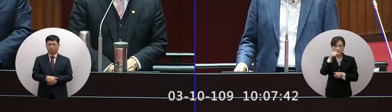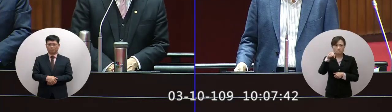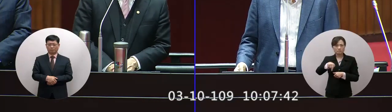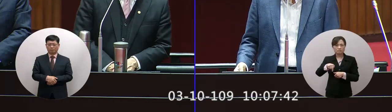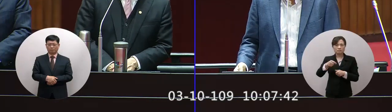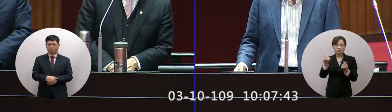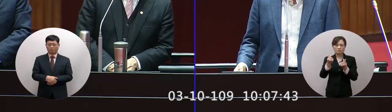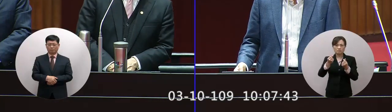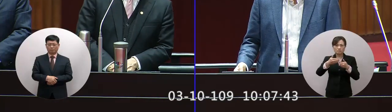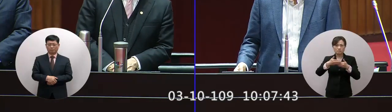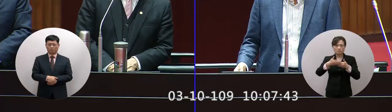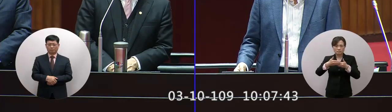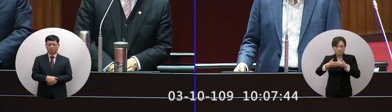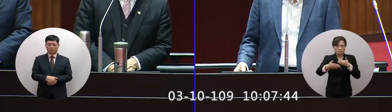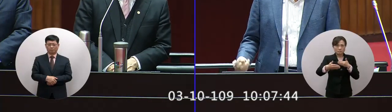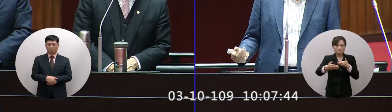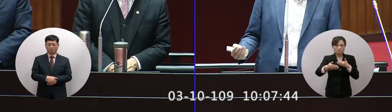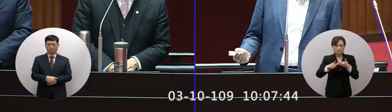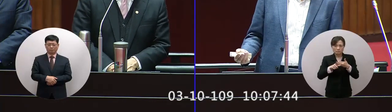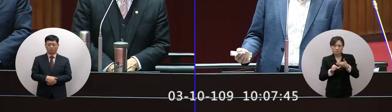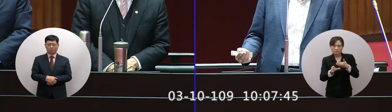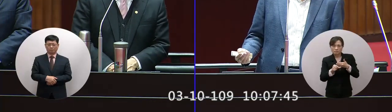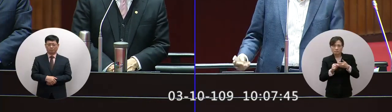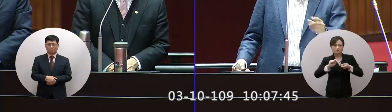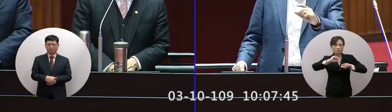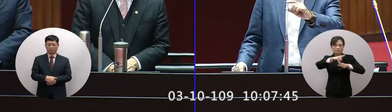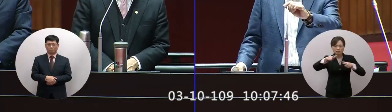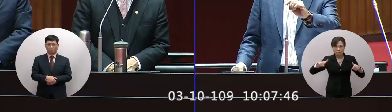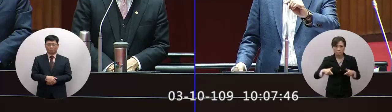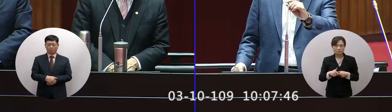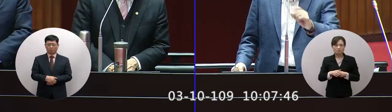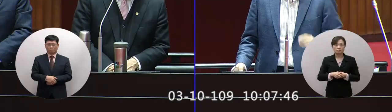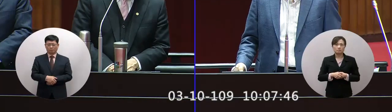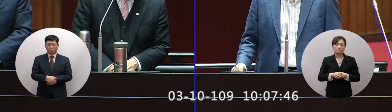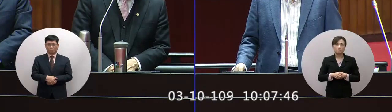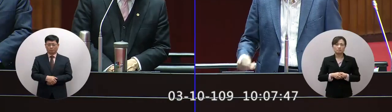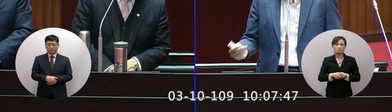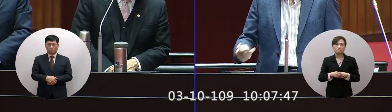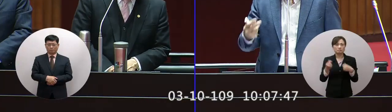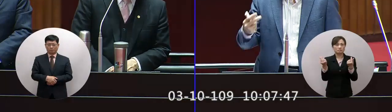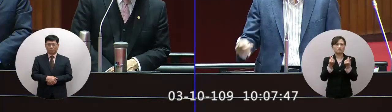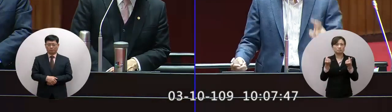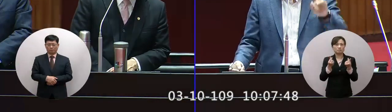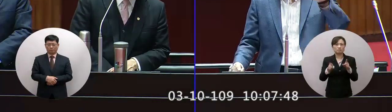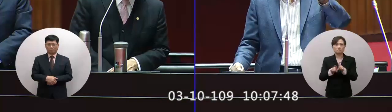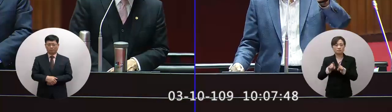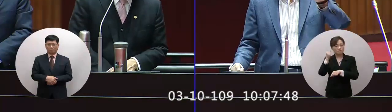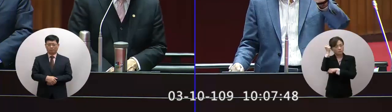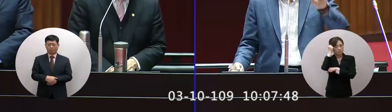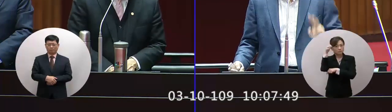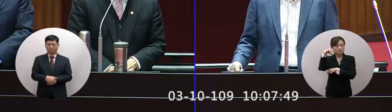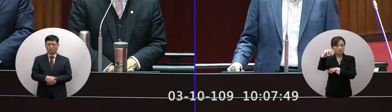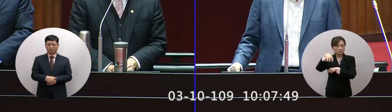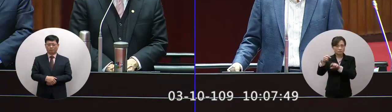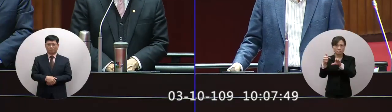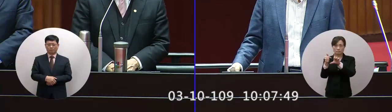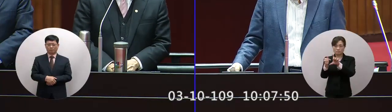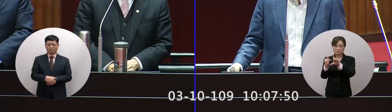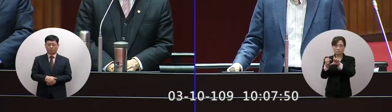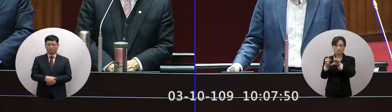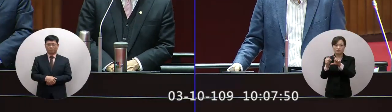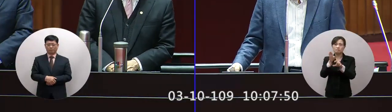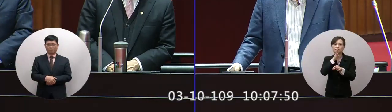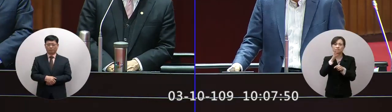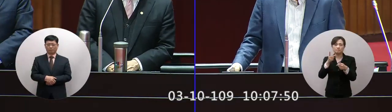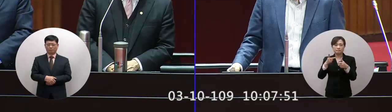样，距离不一样，那我不知道要怎么办呢、简单来说，一般住宅区都是第二类的噪音